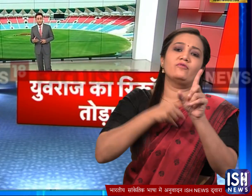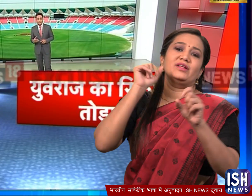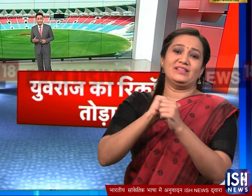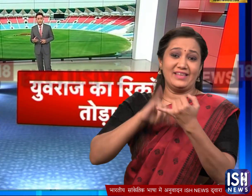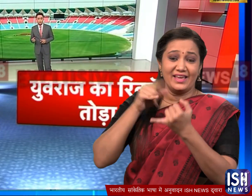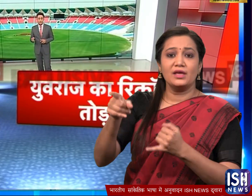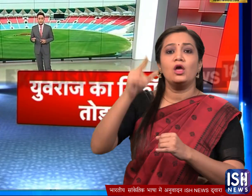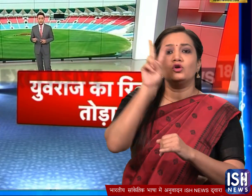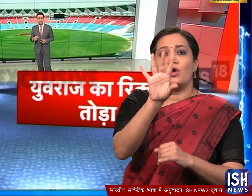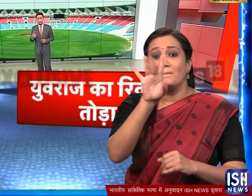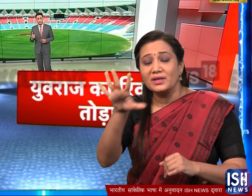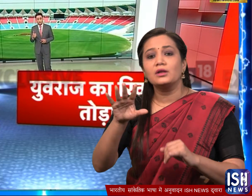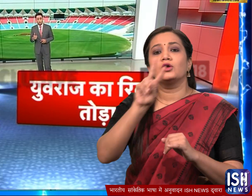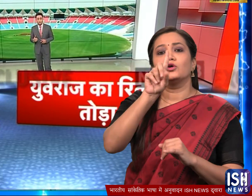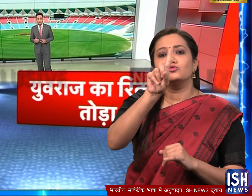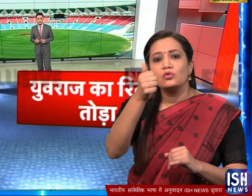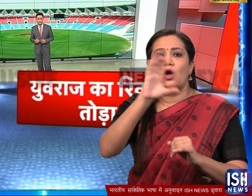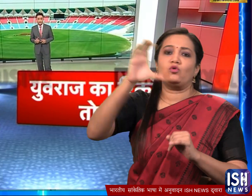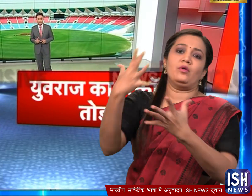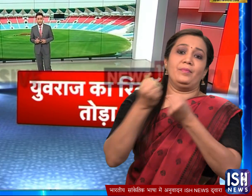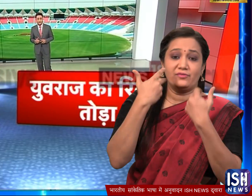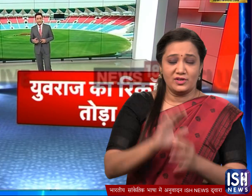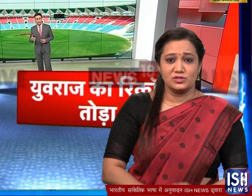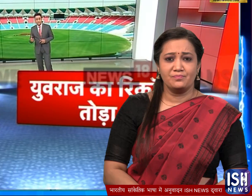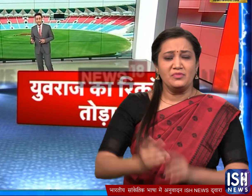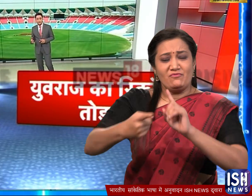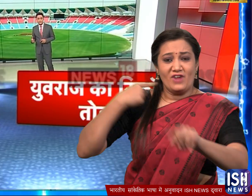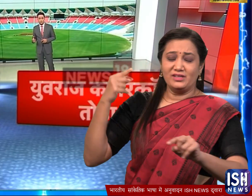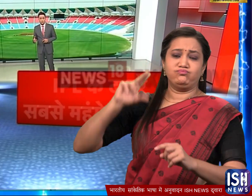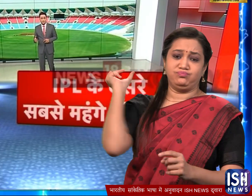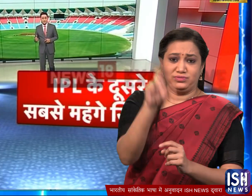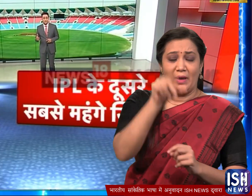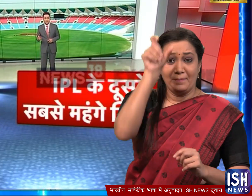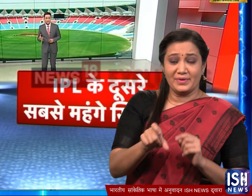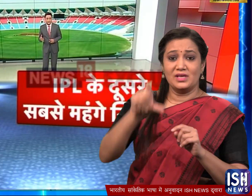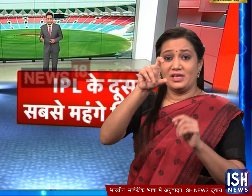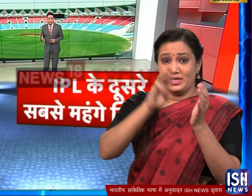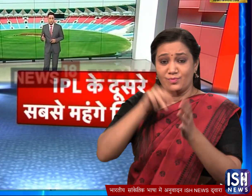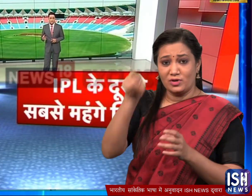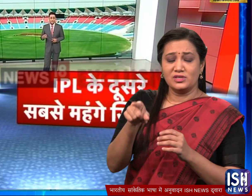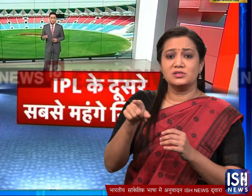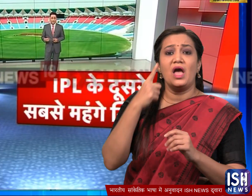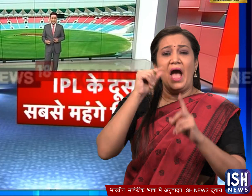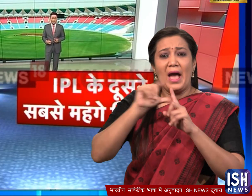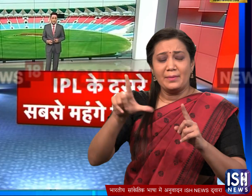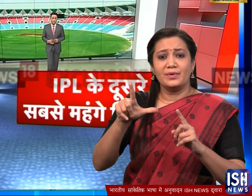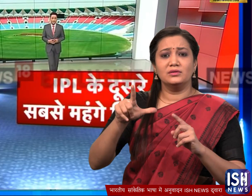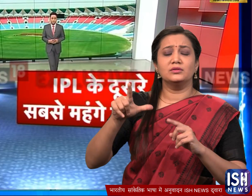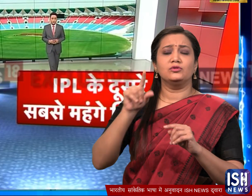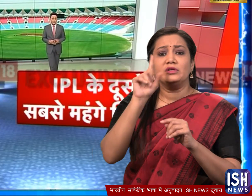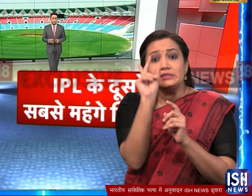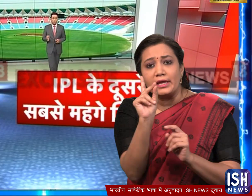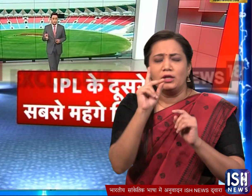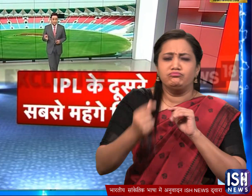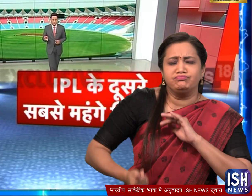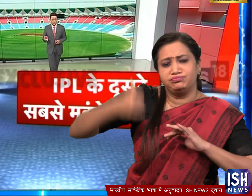सिंह के नाम था, जिन्हें 2015 में 16 करोड़ रुपए में खरीदा गया। तेज गेंदबाज के तौर पर टीम में शामिल किए गए क्रिस मॉरिस इस बार के आईपीएल में अब